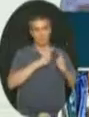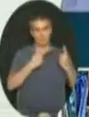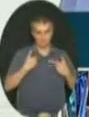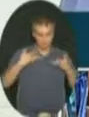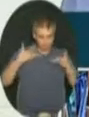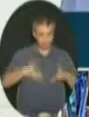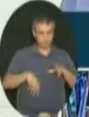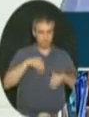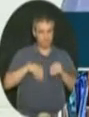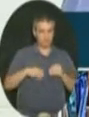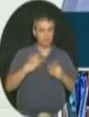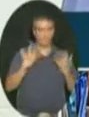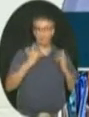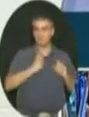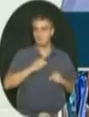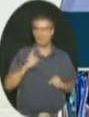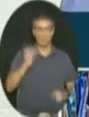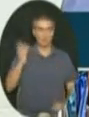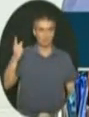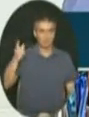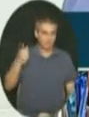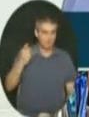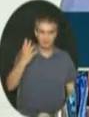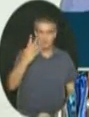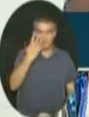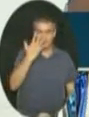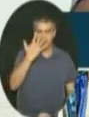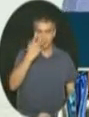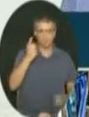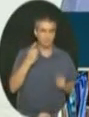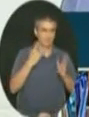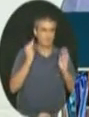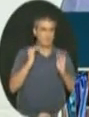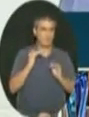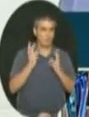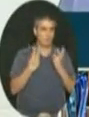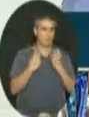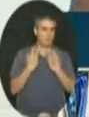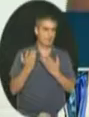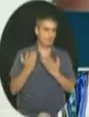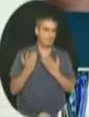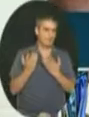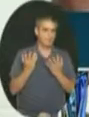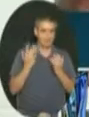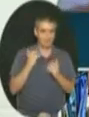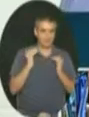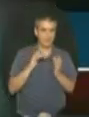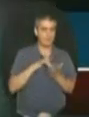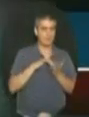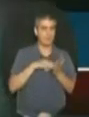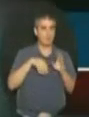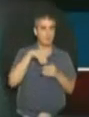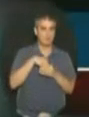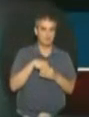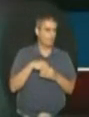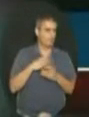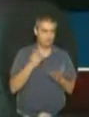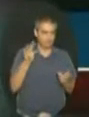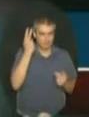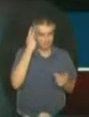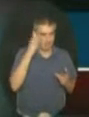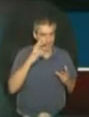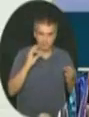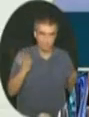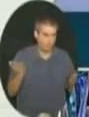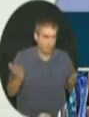אנחנו משקיעים בפריימריז, אנחנו 10 מיליון שקל, הם 4 או 5, כי הם יש להם פחות מתפקדים, ופחות מקומות הצבעה. זה דבר שלא היה